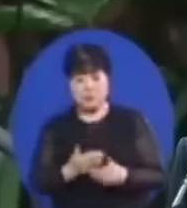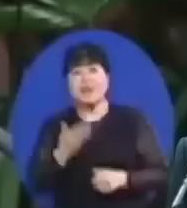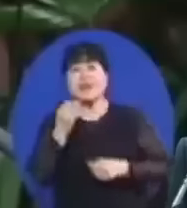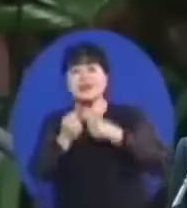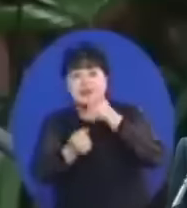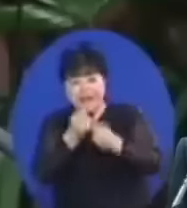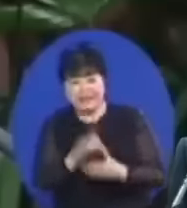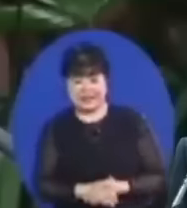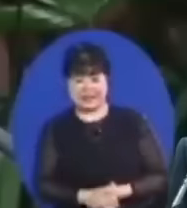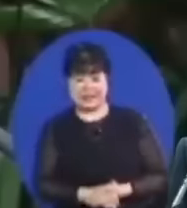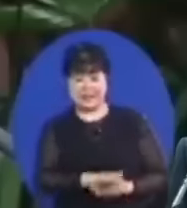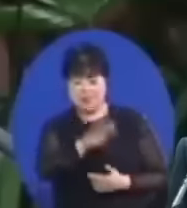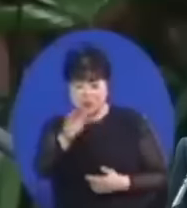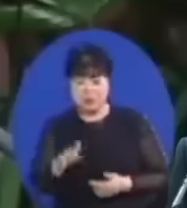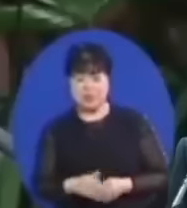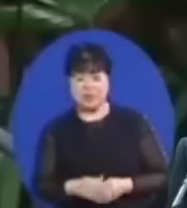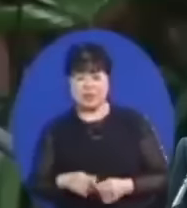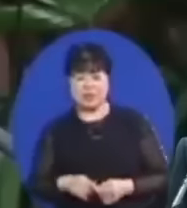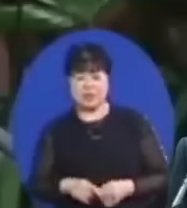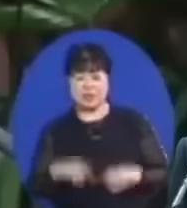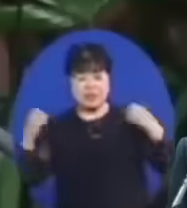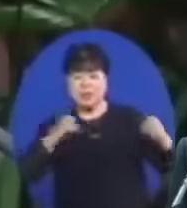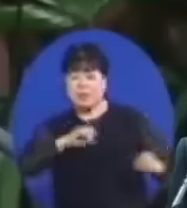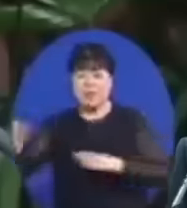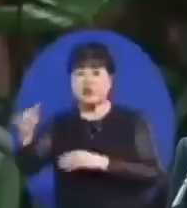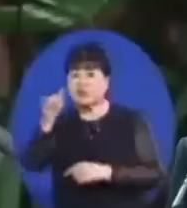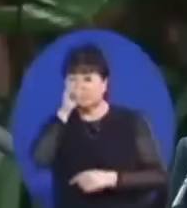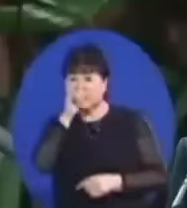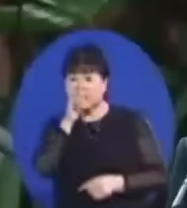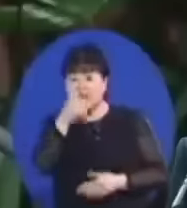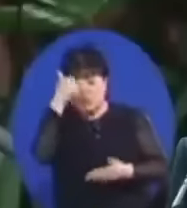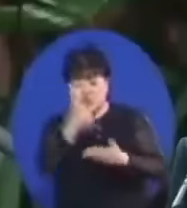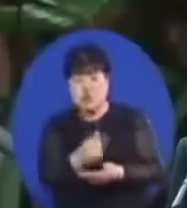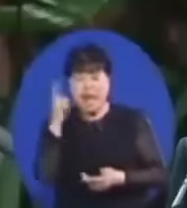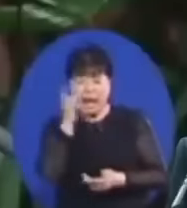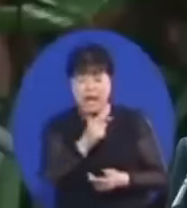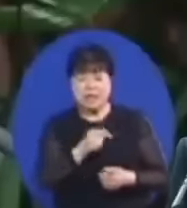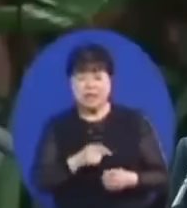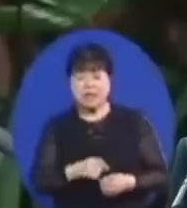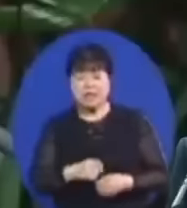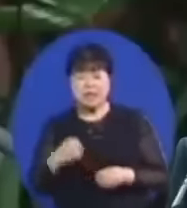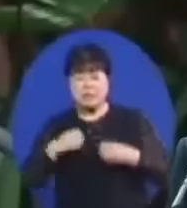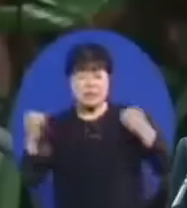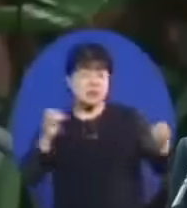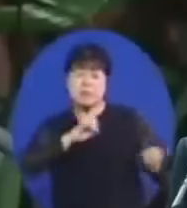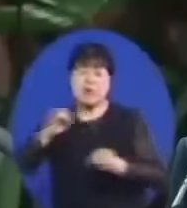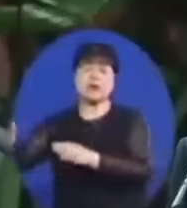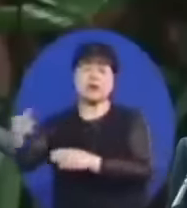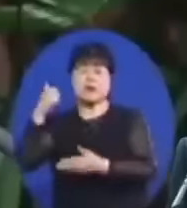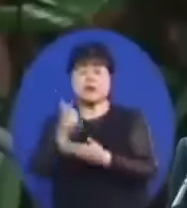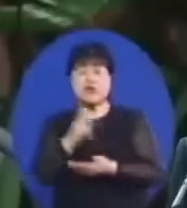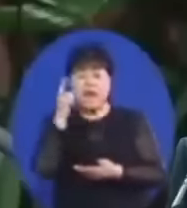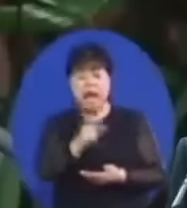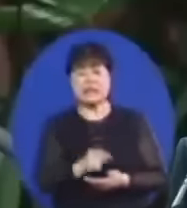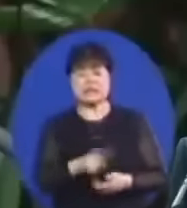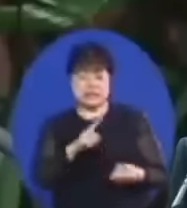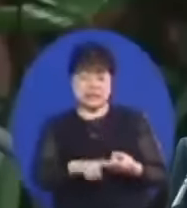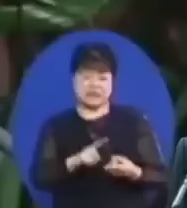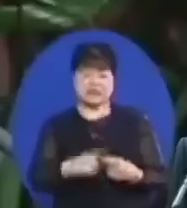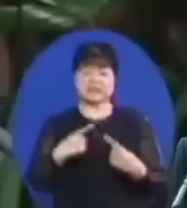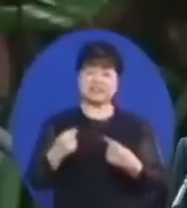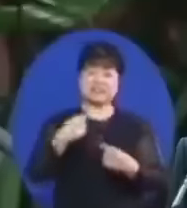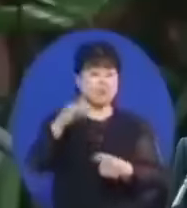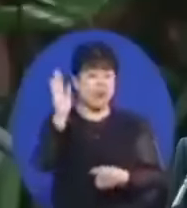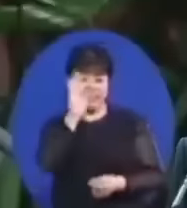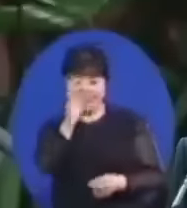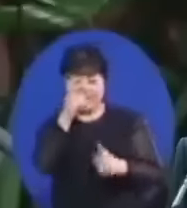뛰어나갈 때는 우리가 벗어버려야 될 것이 있습니다. 죄악의 사람을 벗어버려야 되는 것입니다. 죄악의 사람 그대로 나가면 안 되는